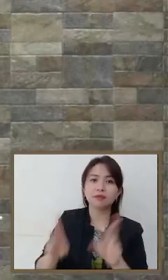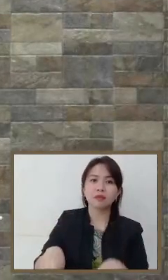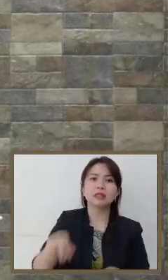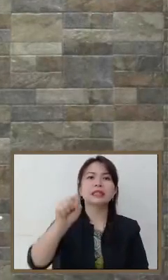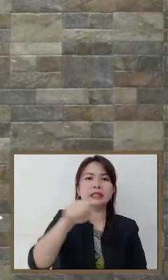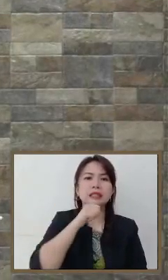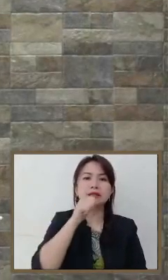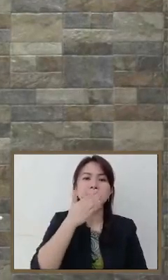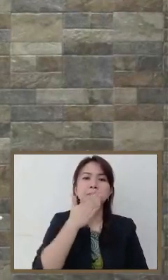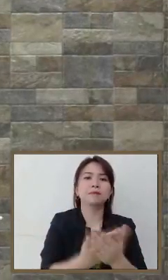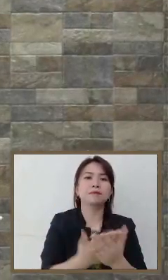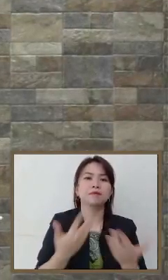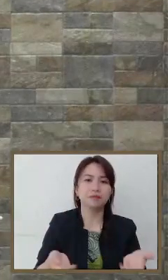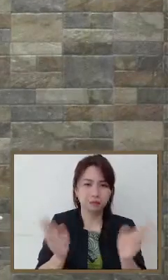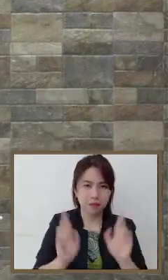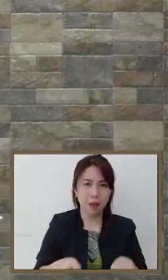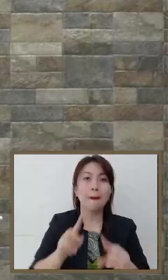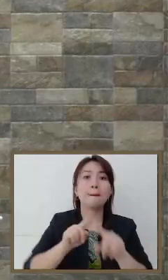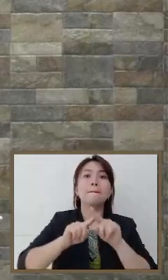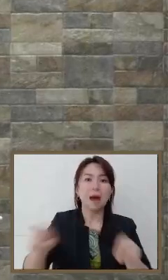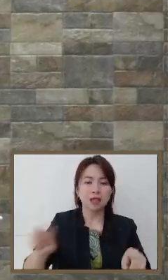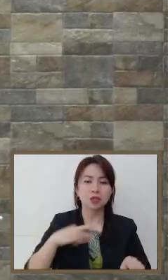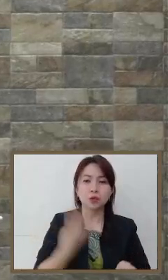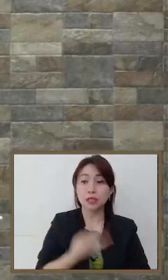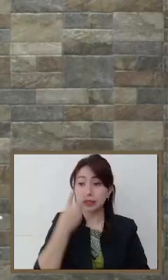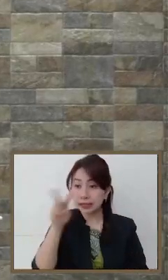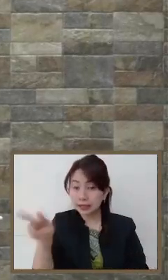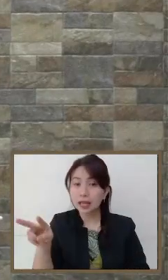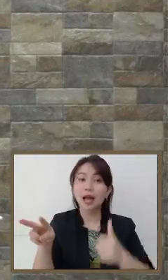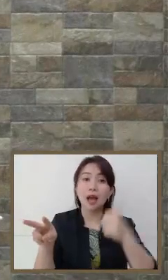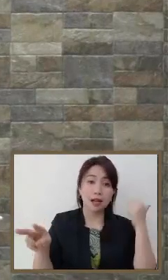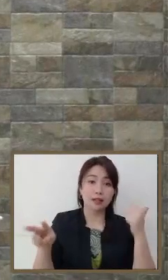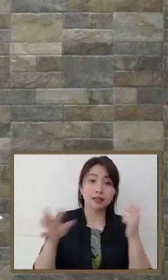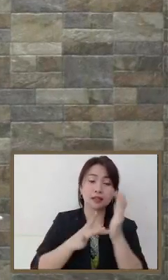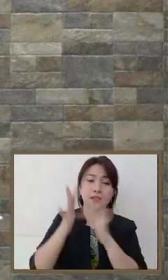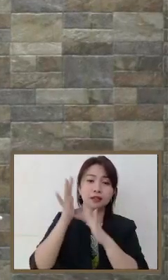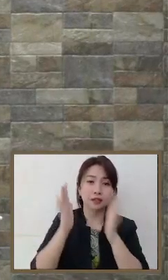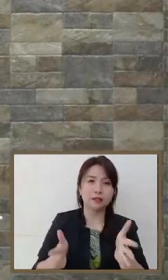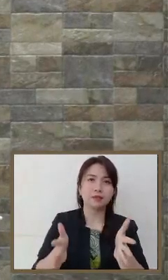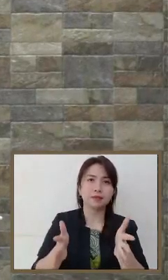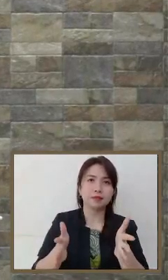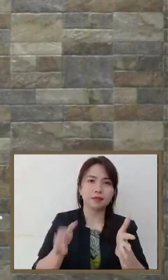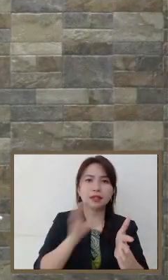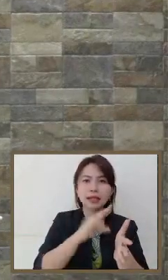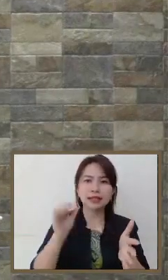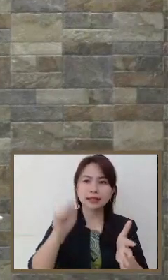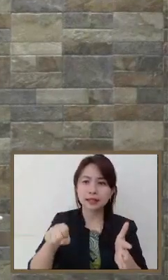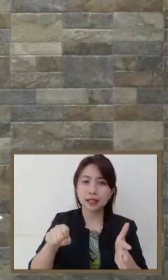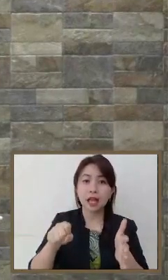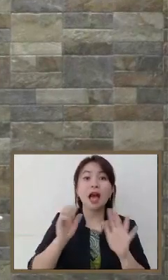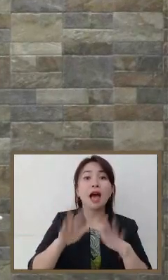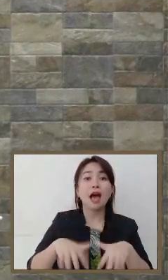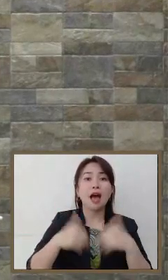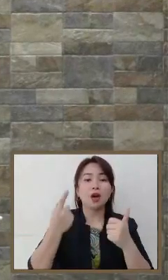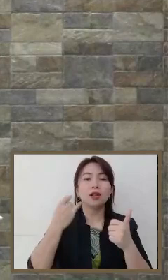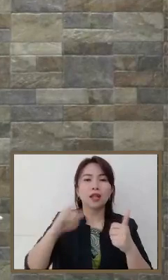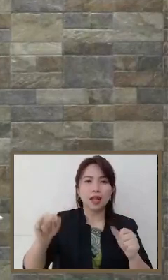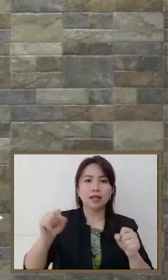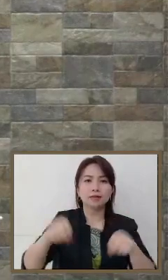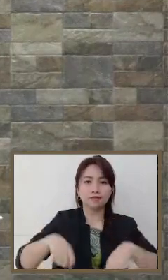dinpo meron din naman po tayong nakit mga Kristiyano nakita natin kung paano silang nag-submit